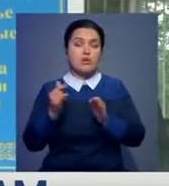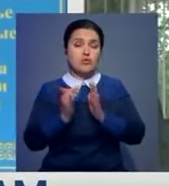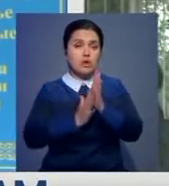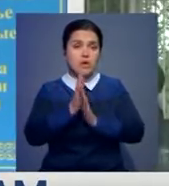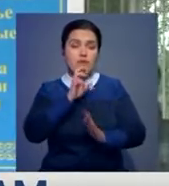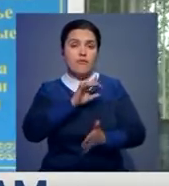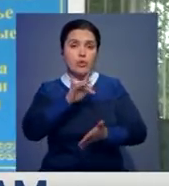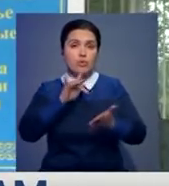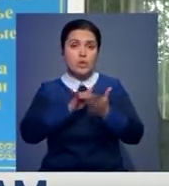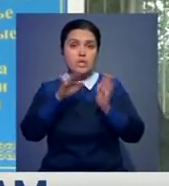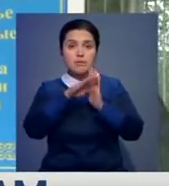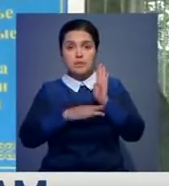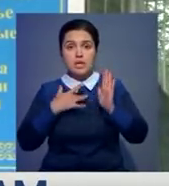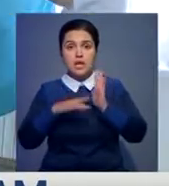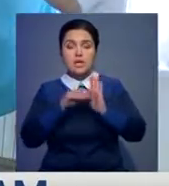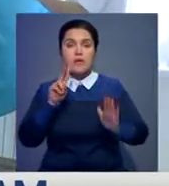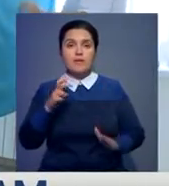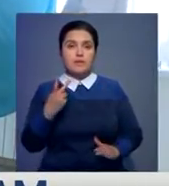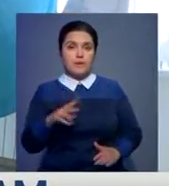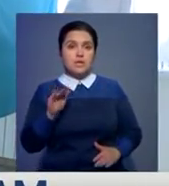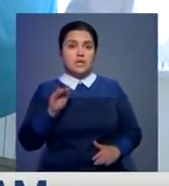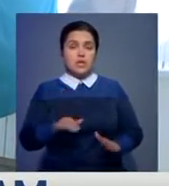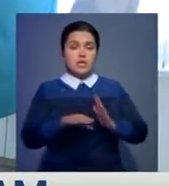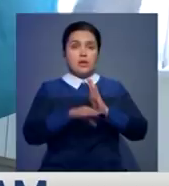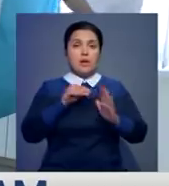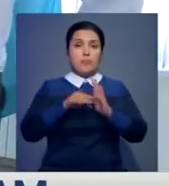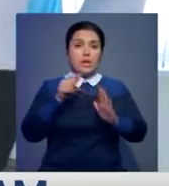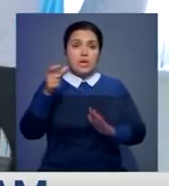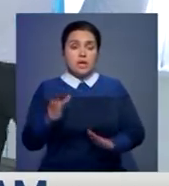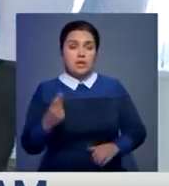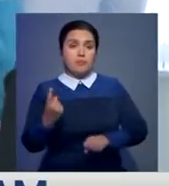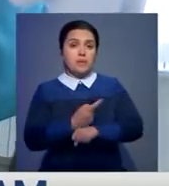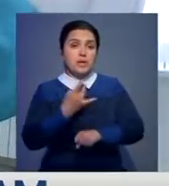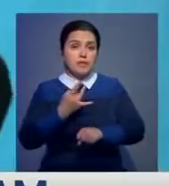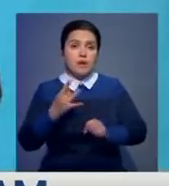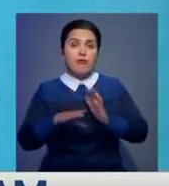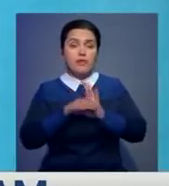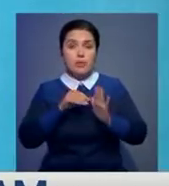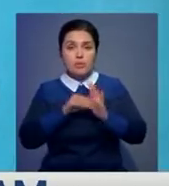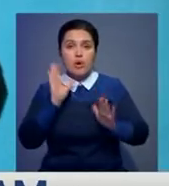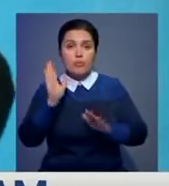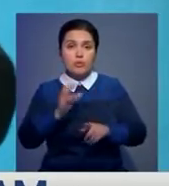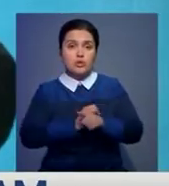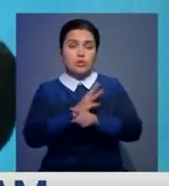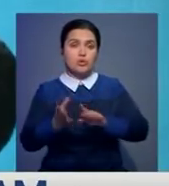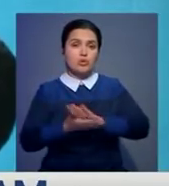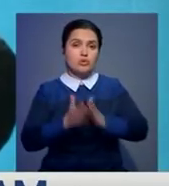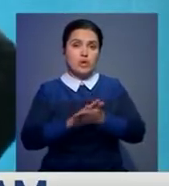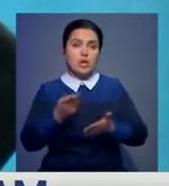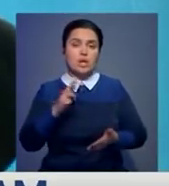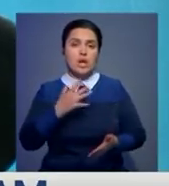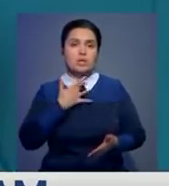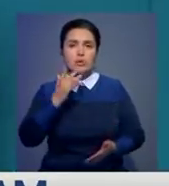В списке для голосования внесены 220 тысяч избирателей. И впервые на предстоящих выборах будут созданы условия для